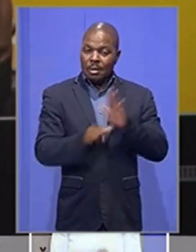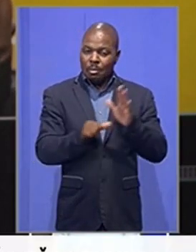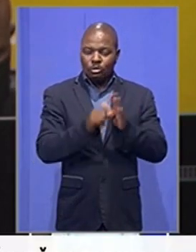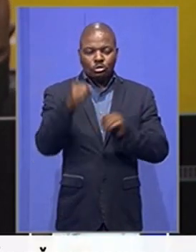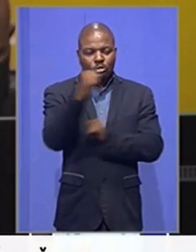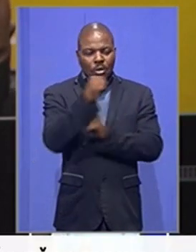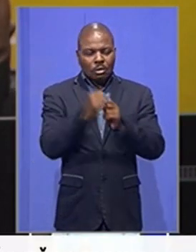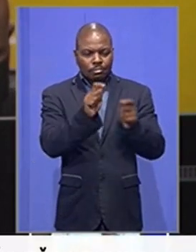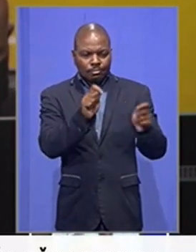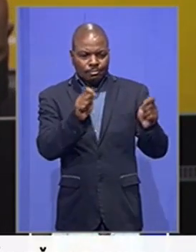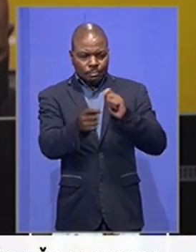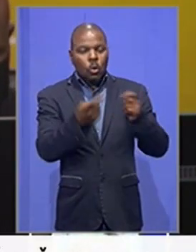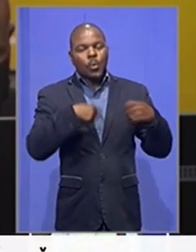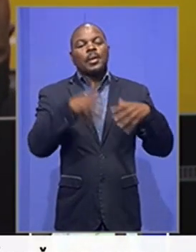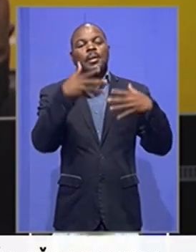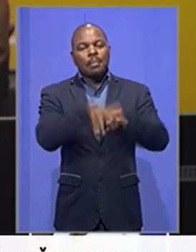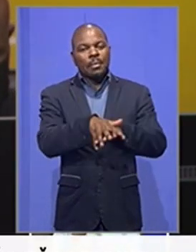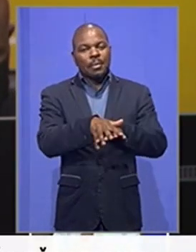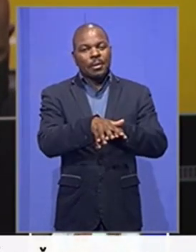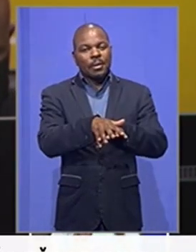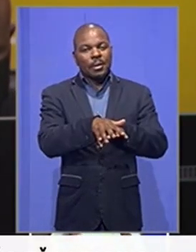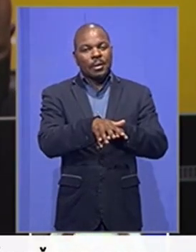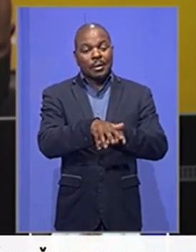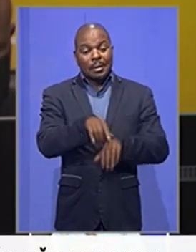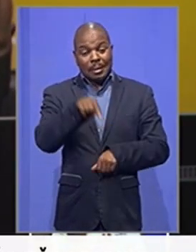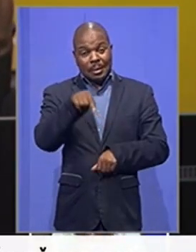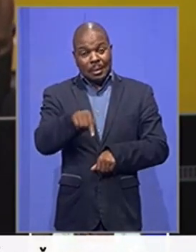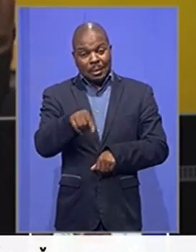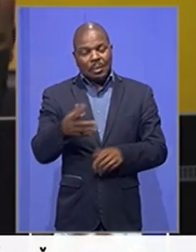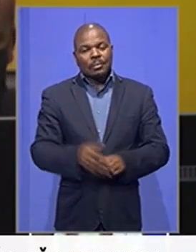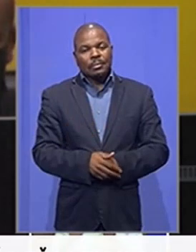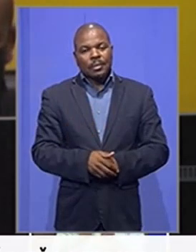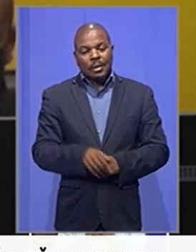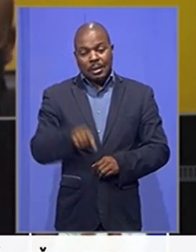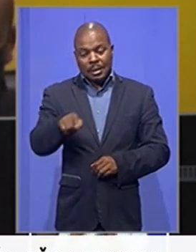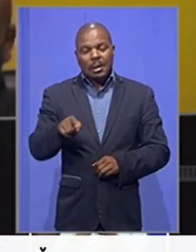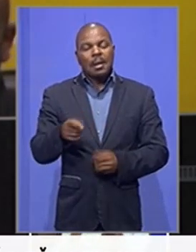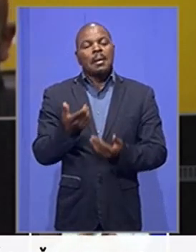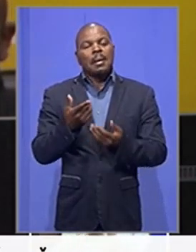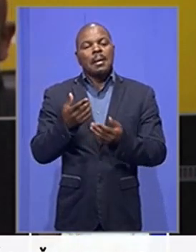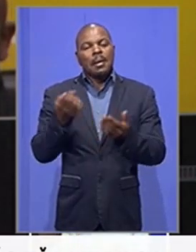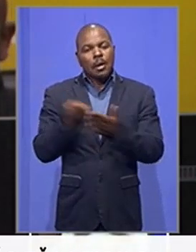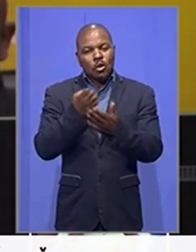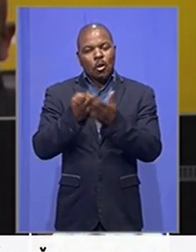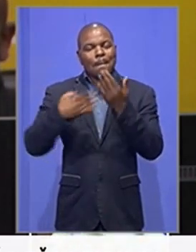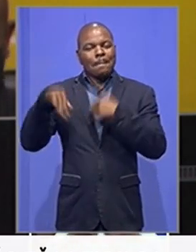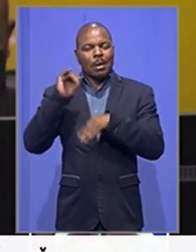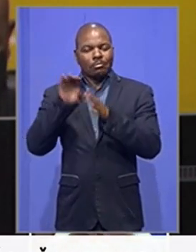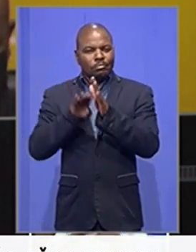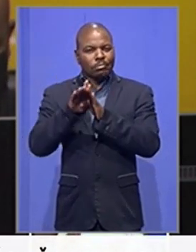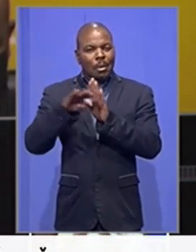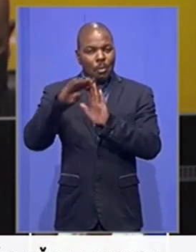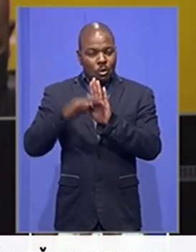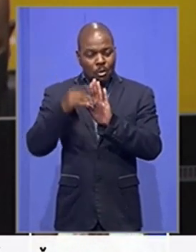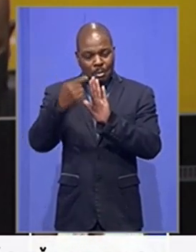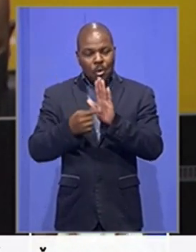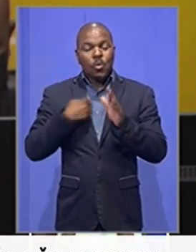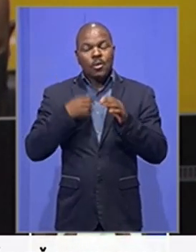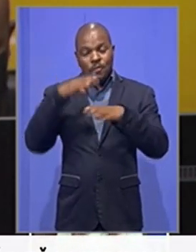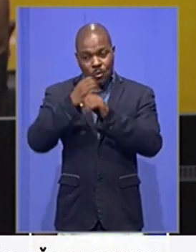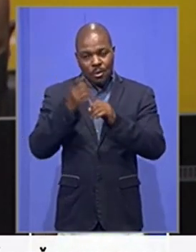reforms contained in the economic recovery and reconstruction program, particularly